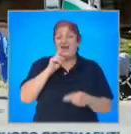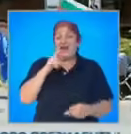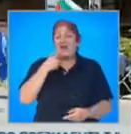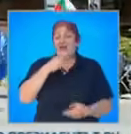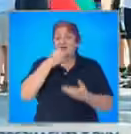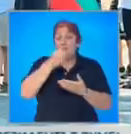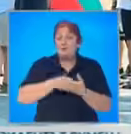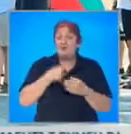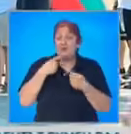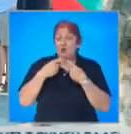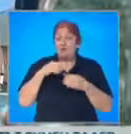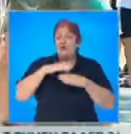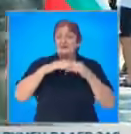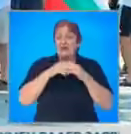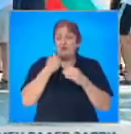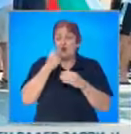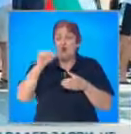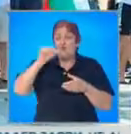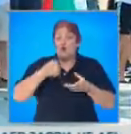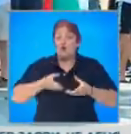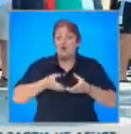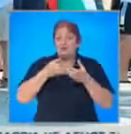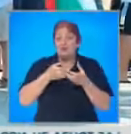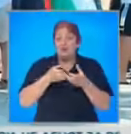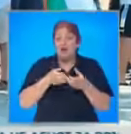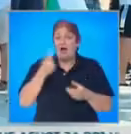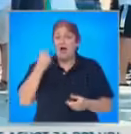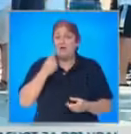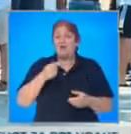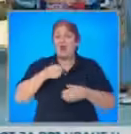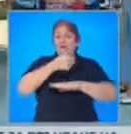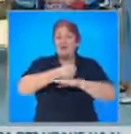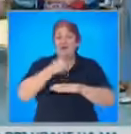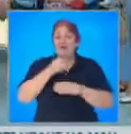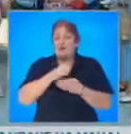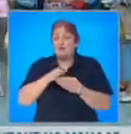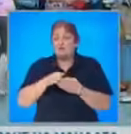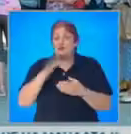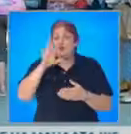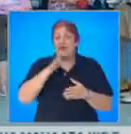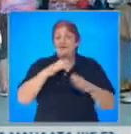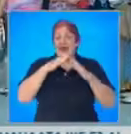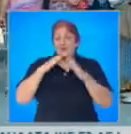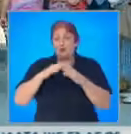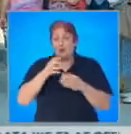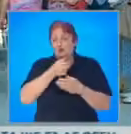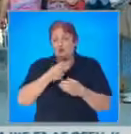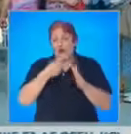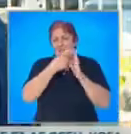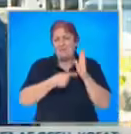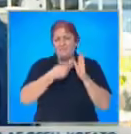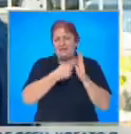има подписан договор за изграждането на нов водоизточник. Първо обаче общината трябва да отчужди 5 имота, което ще отнеме